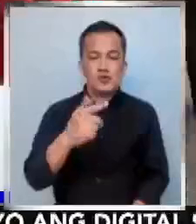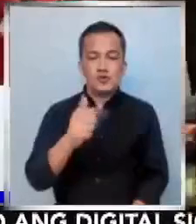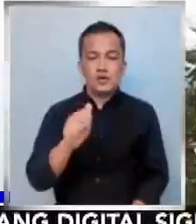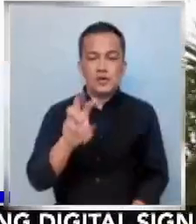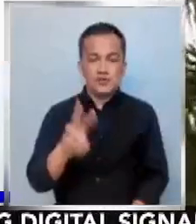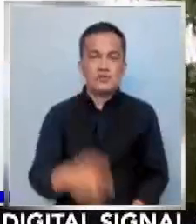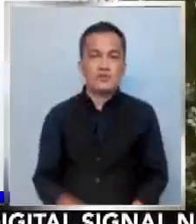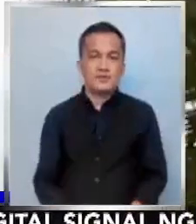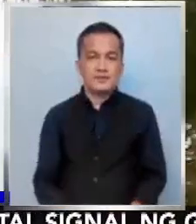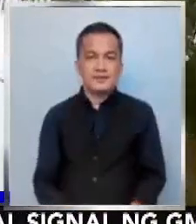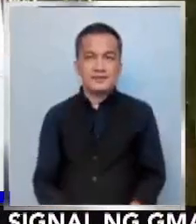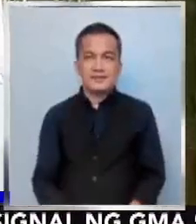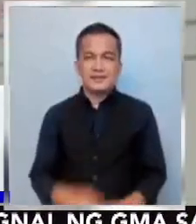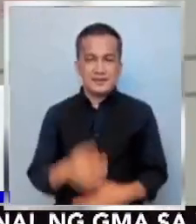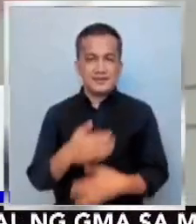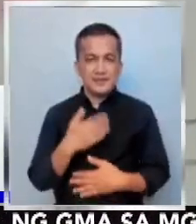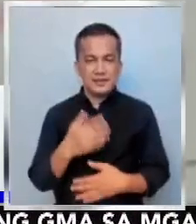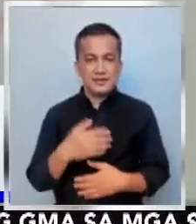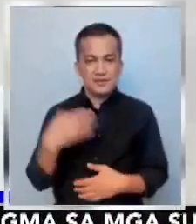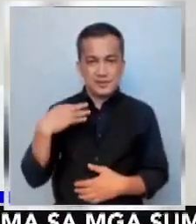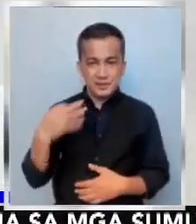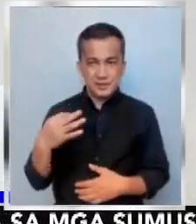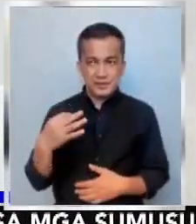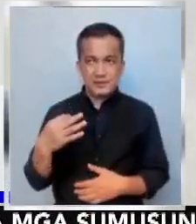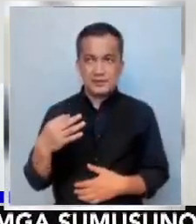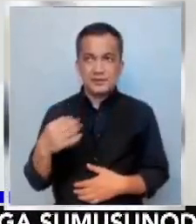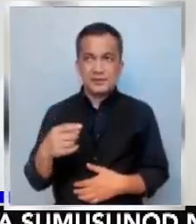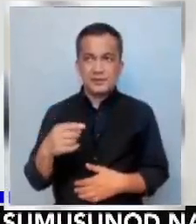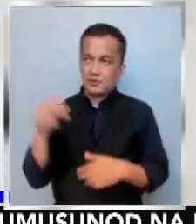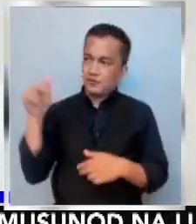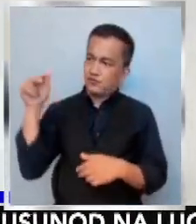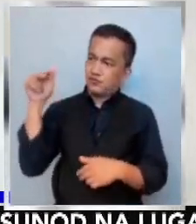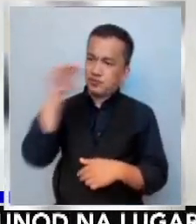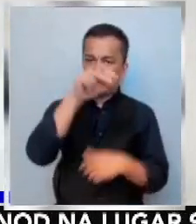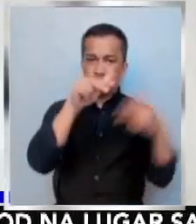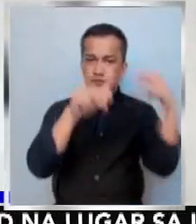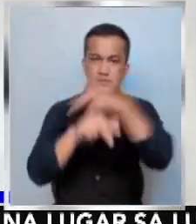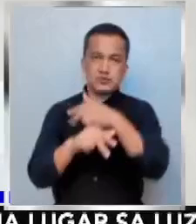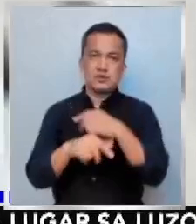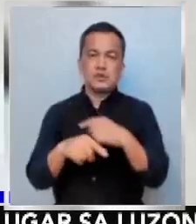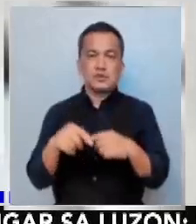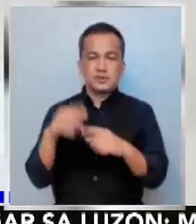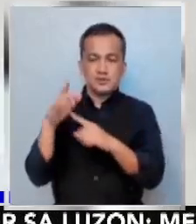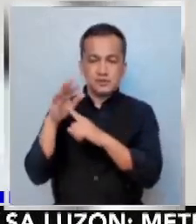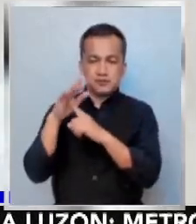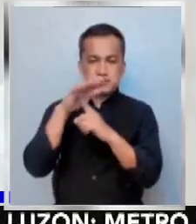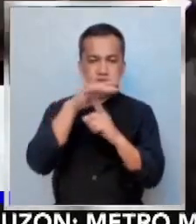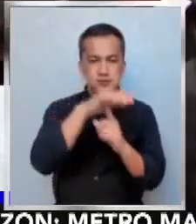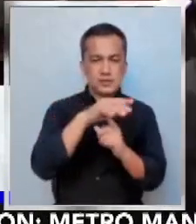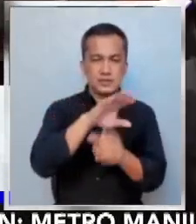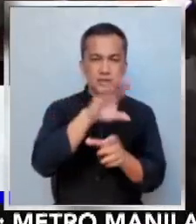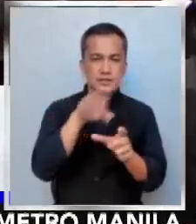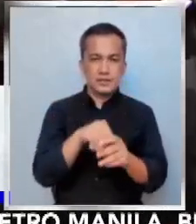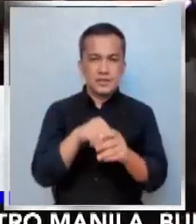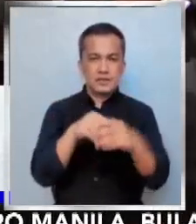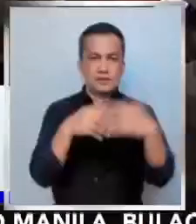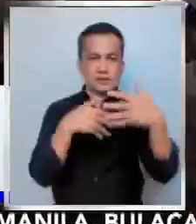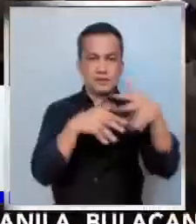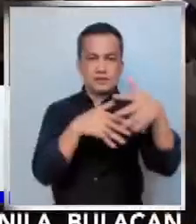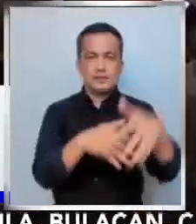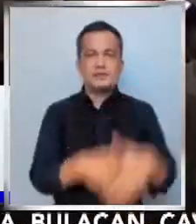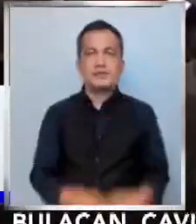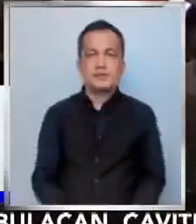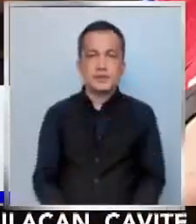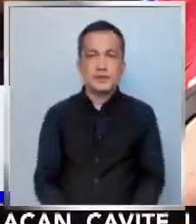Kinagiliwan din naman ng volunteers ang pagdaan ng fighter jets at helicopters na kalahok sa civil and military parade. At